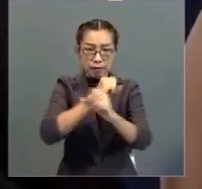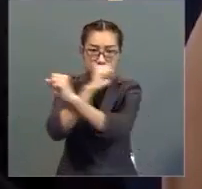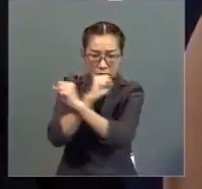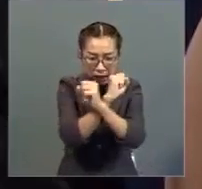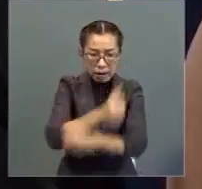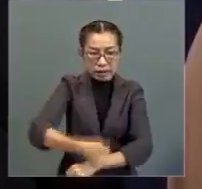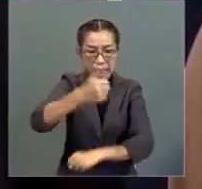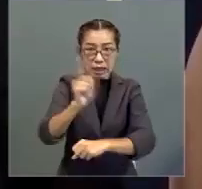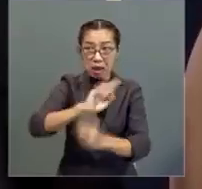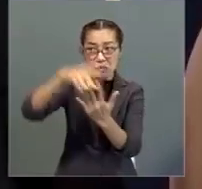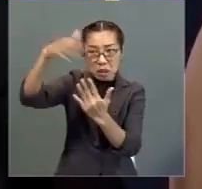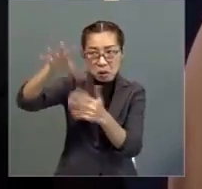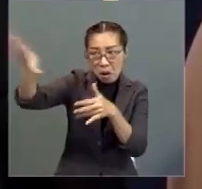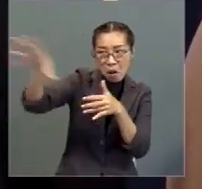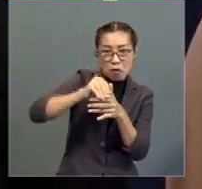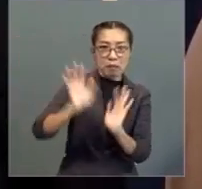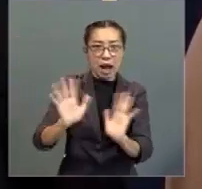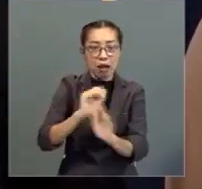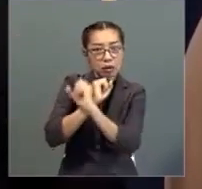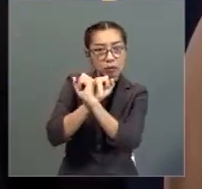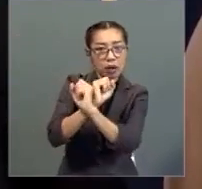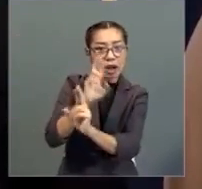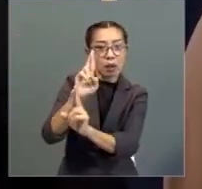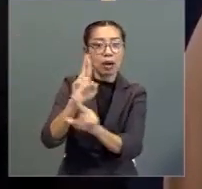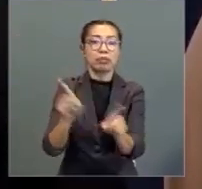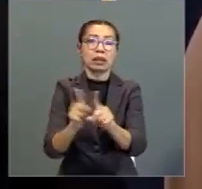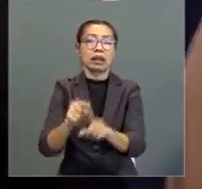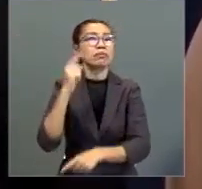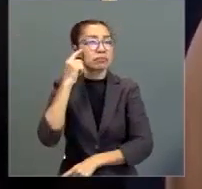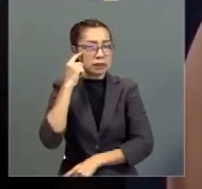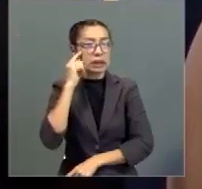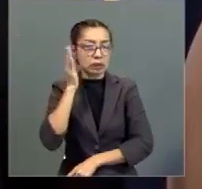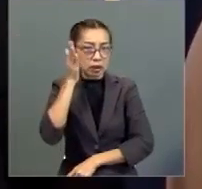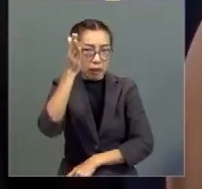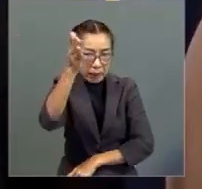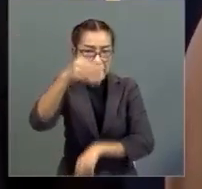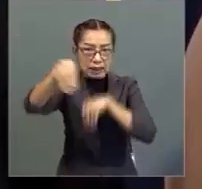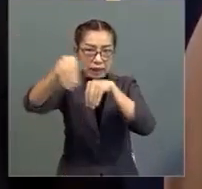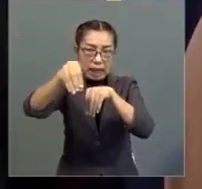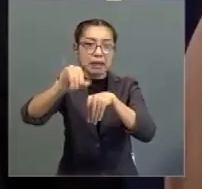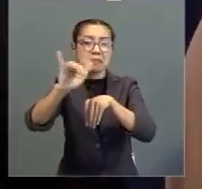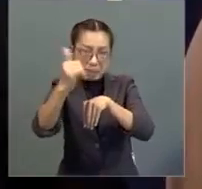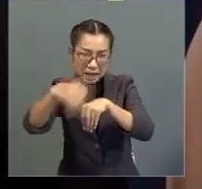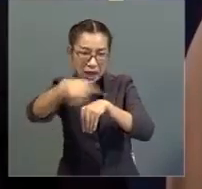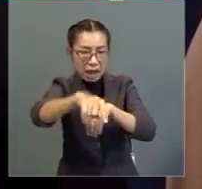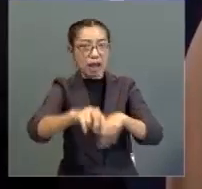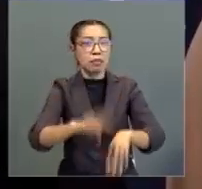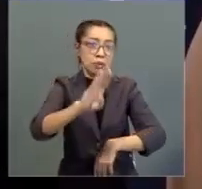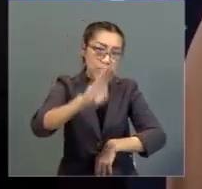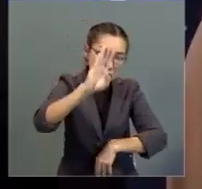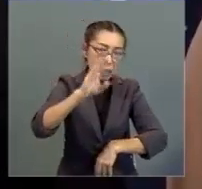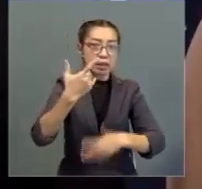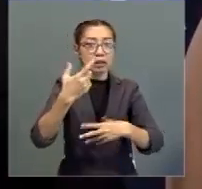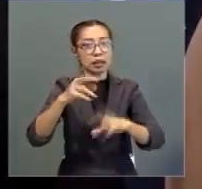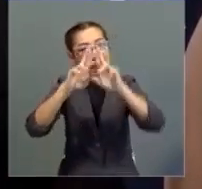ากภายนอกก็ระวังอีกด้านก็ต้องทางด้วยกันนะจ๊ะนะผมคิดว่าภายในระยะเวลาใกล้ที่จะได้มีการเปิดอย่างอื่นเพิ่มเติมแต่ก็คอย